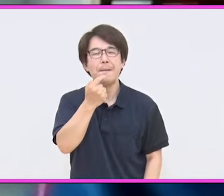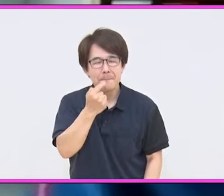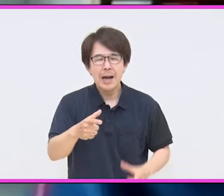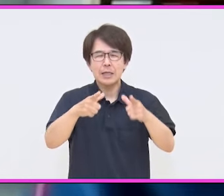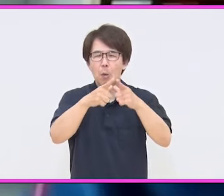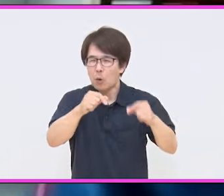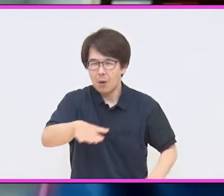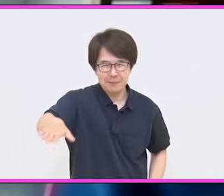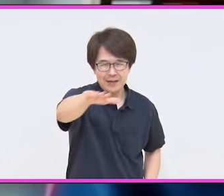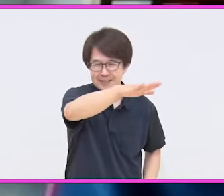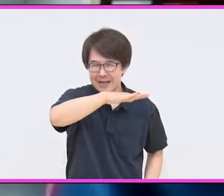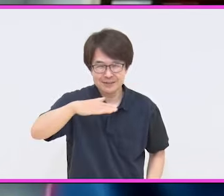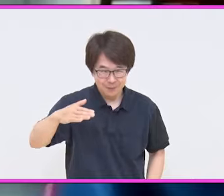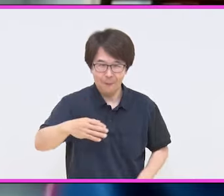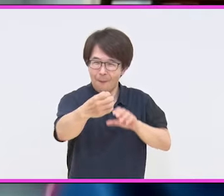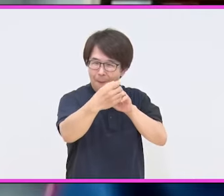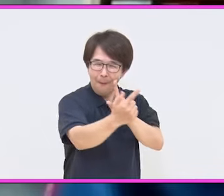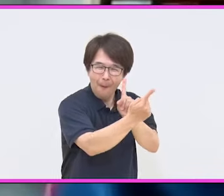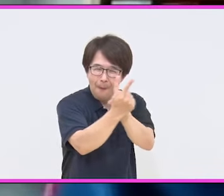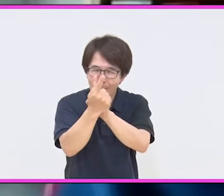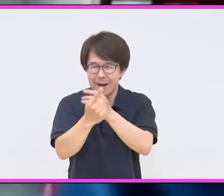again.